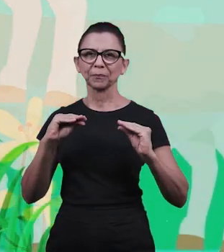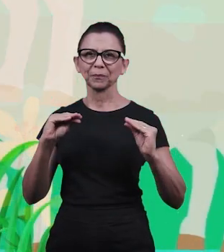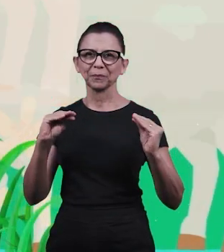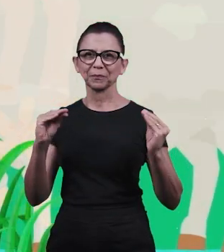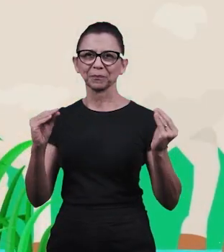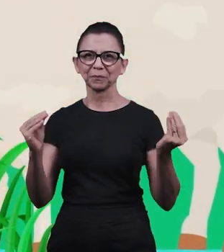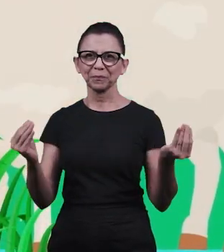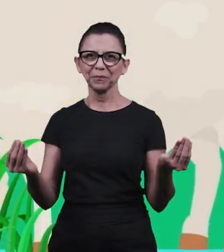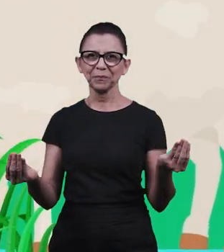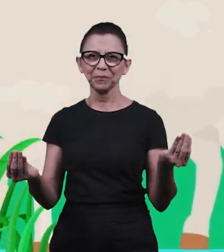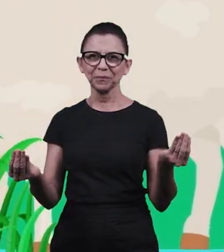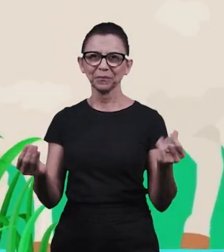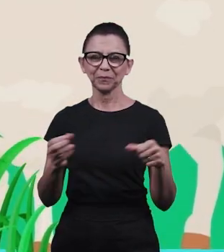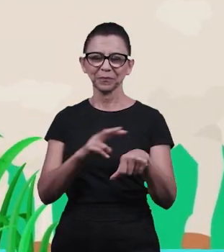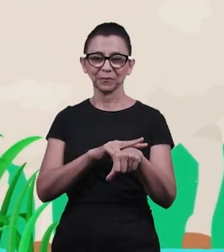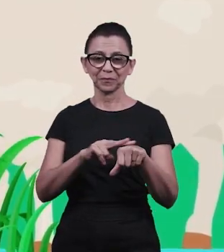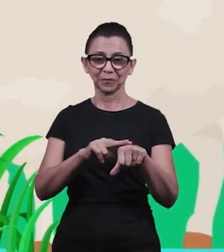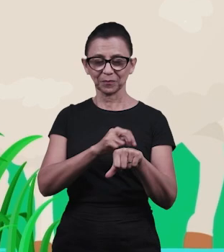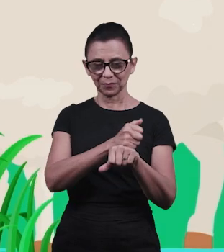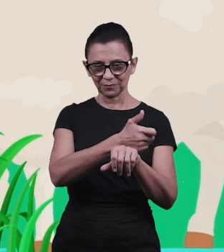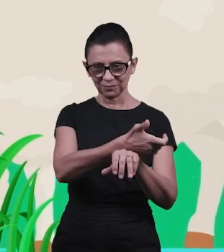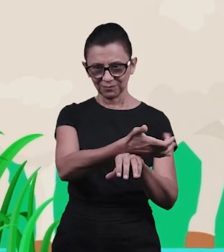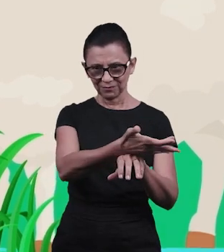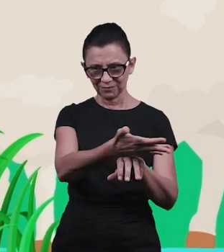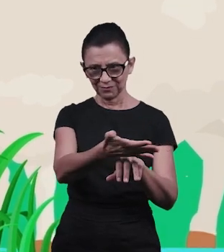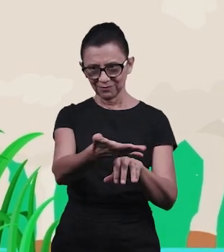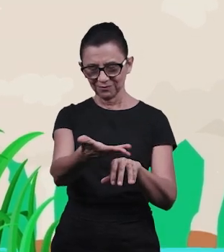Зеленая трава ее пропитание.